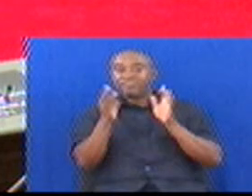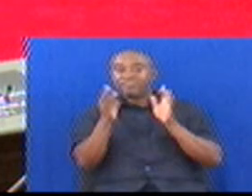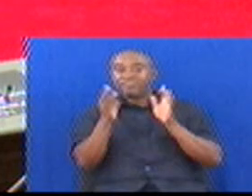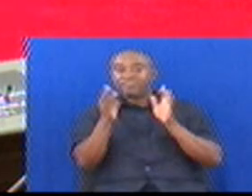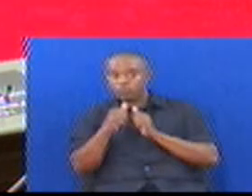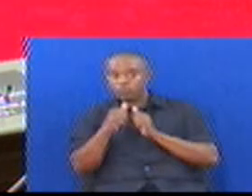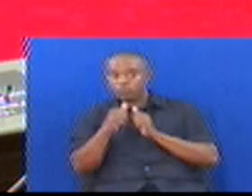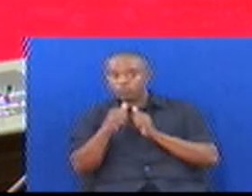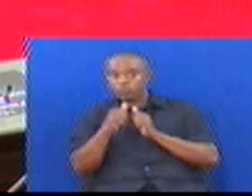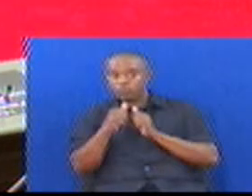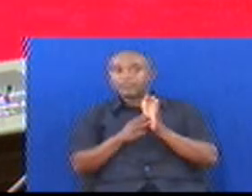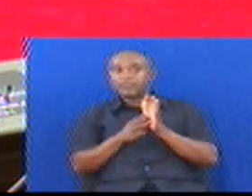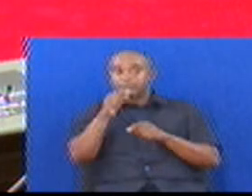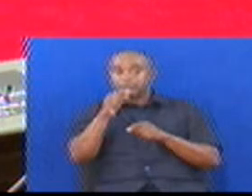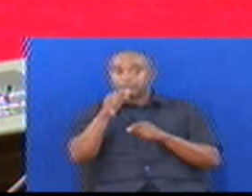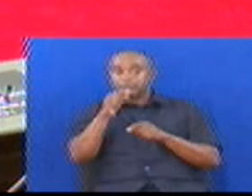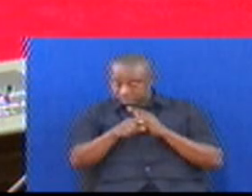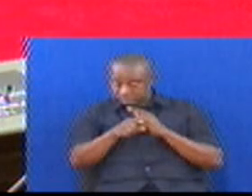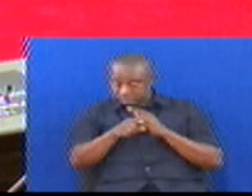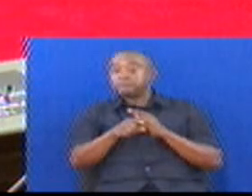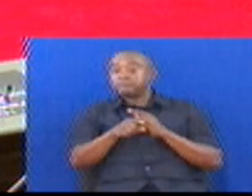1,084,018 zenye wanakaya